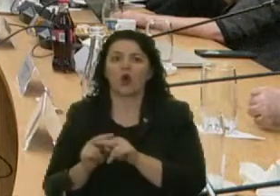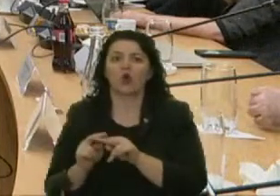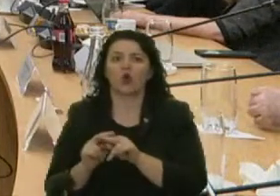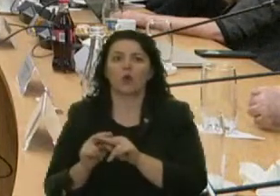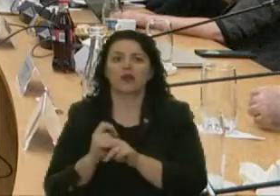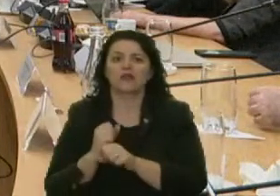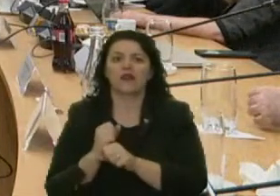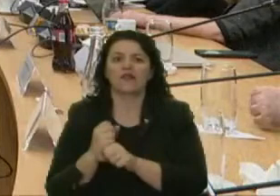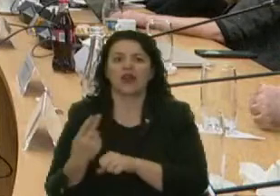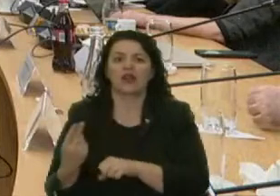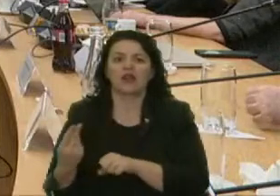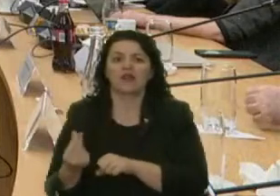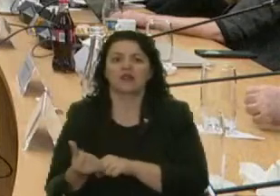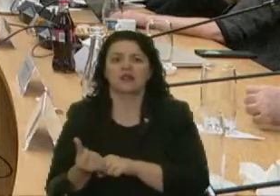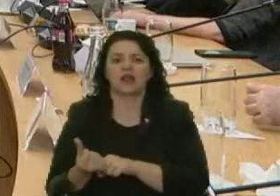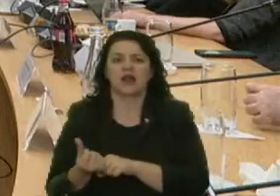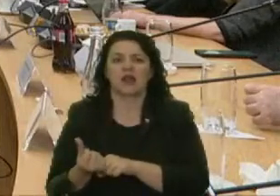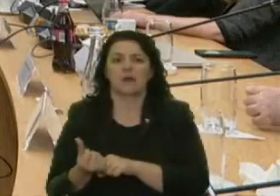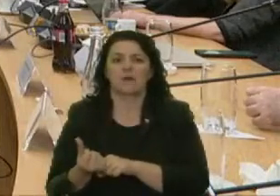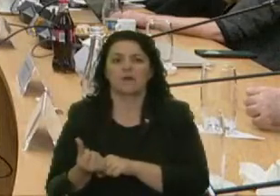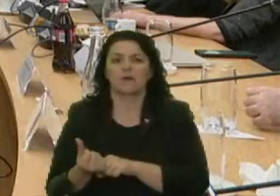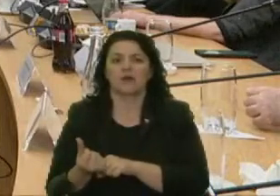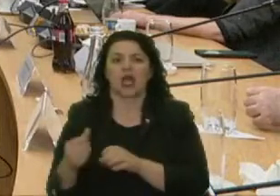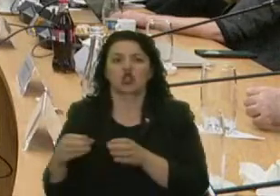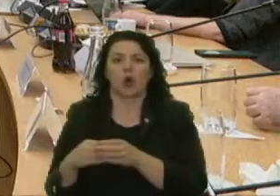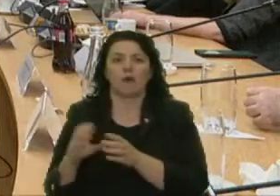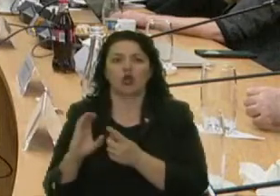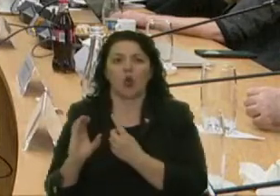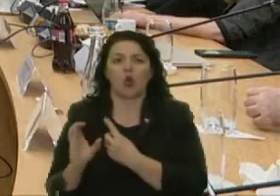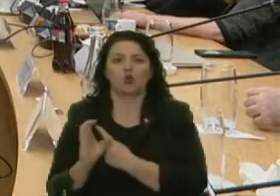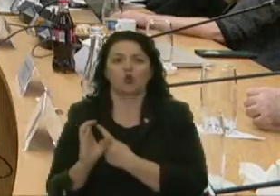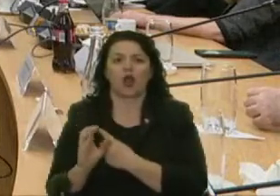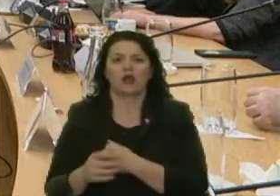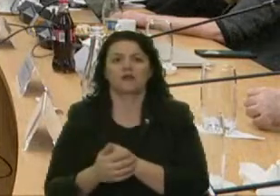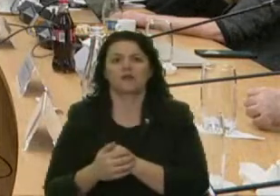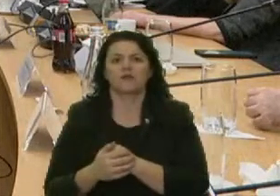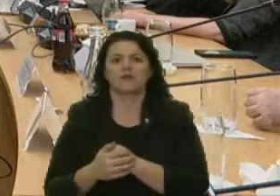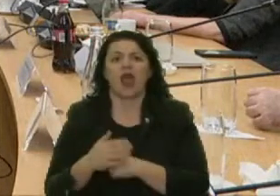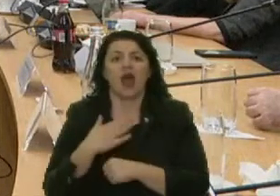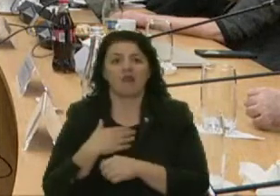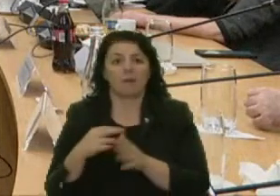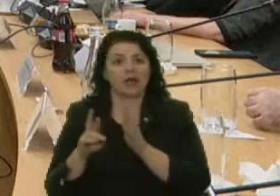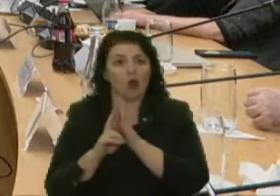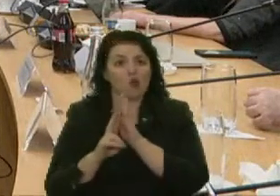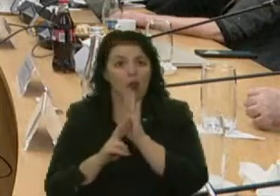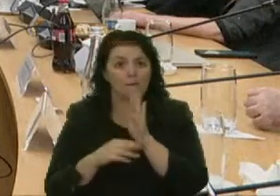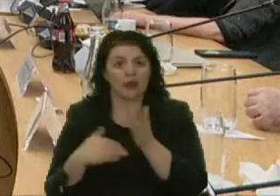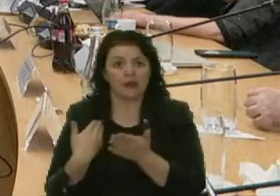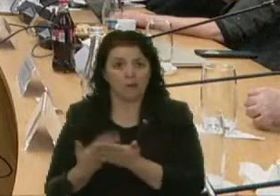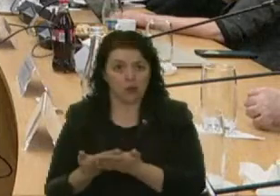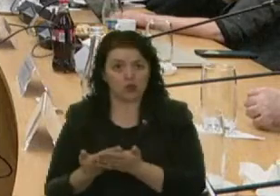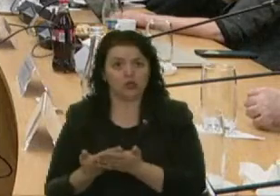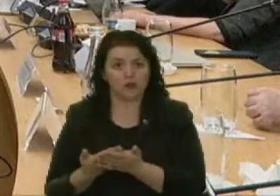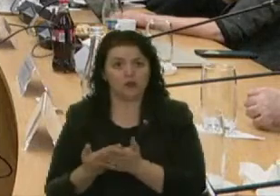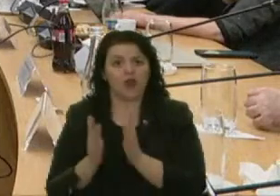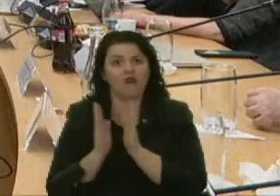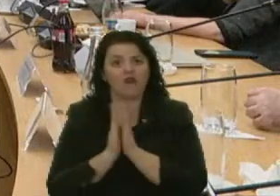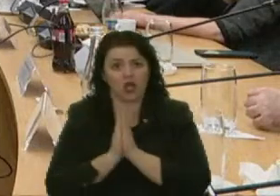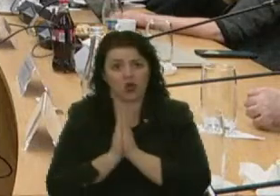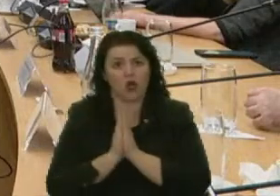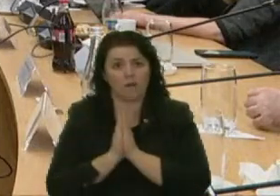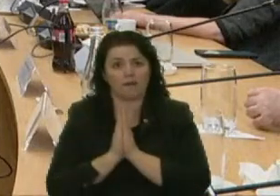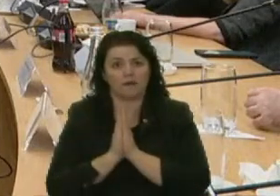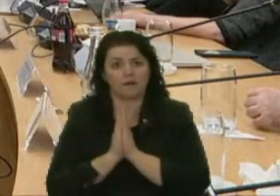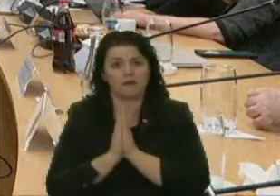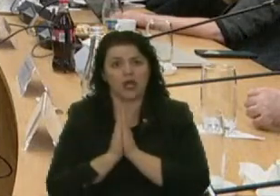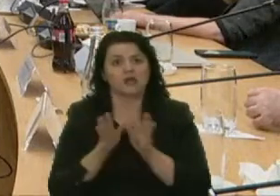să se facă Finanțarea nerambursabilă în domeniul cultural avem acuma un regulament depus Vă rugăm să l să